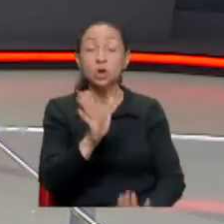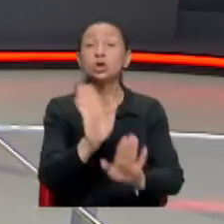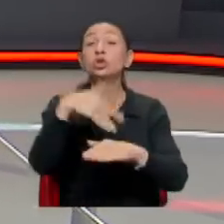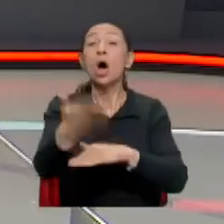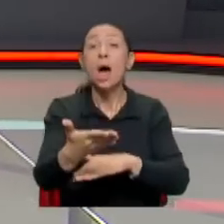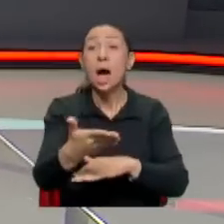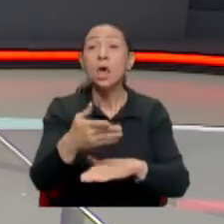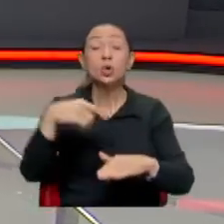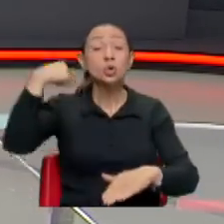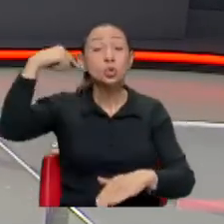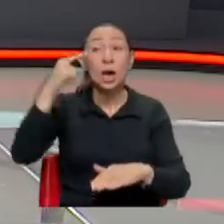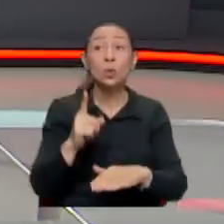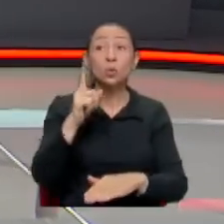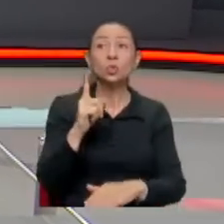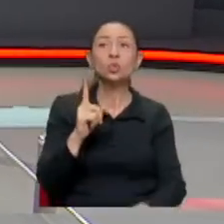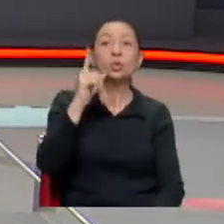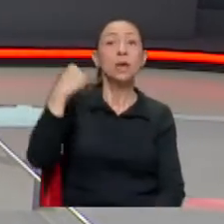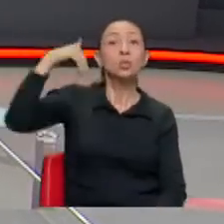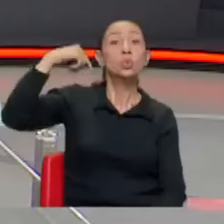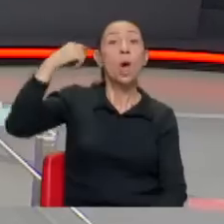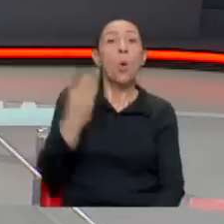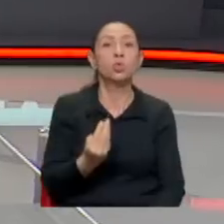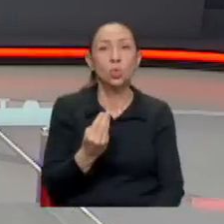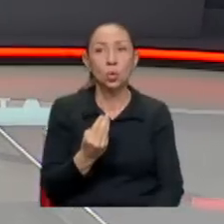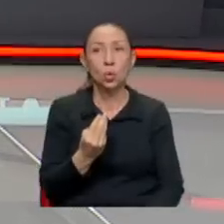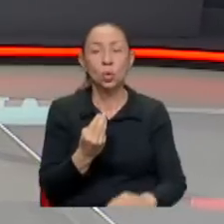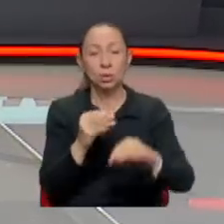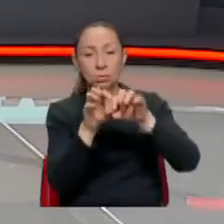Sonra Suriye'nin kuzeyi de Kuzey Suriye oldu.